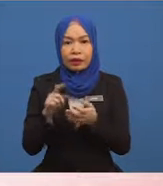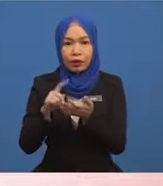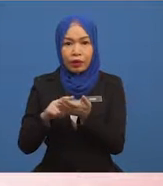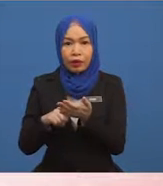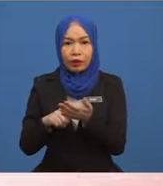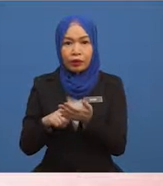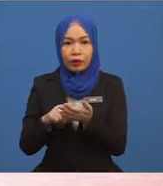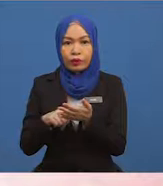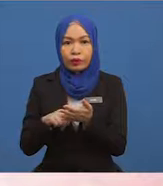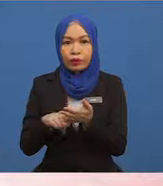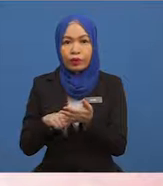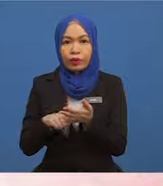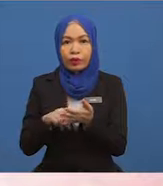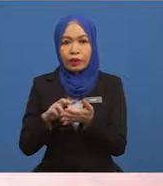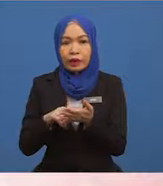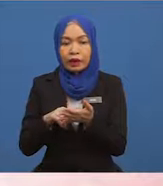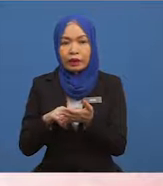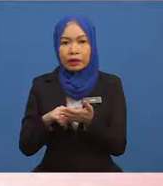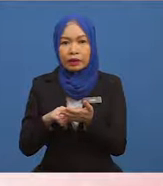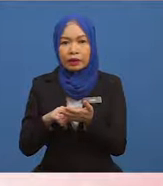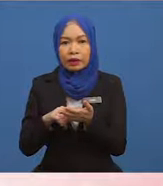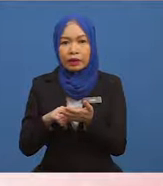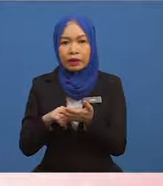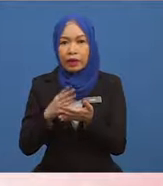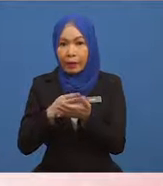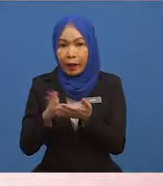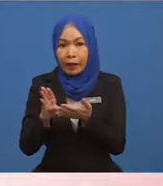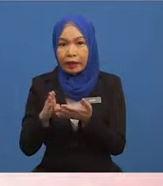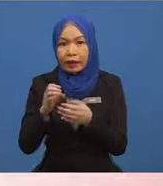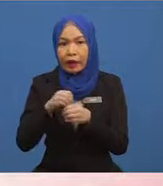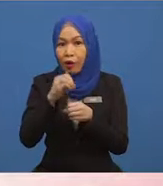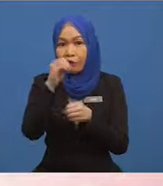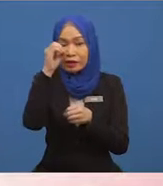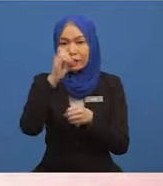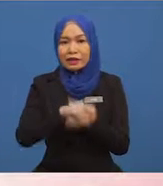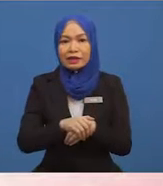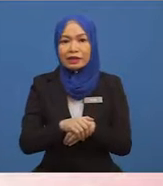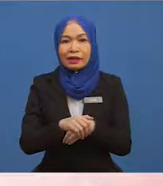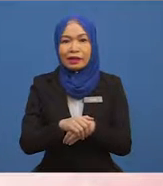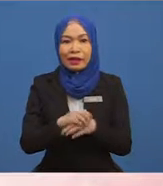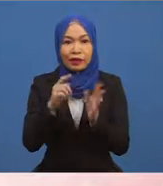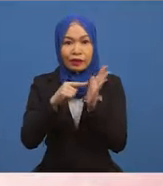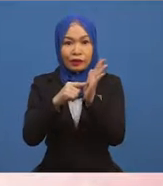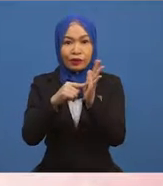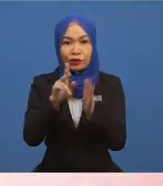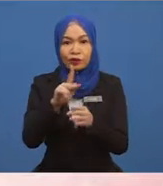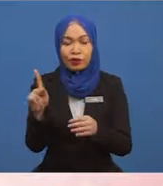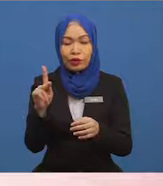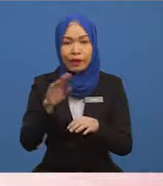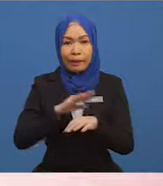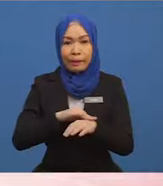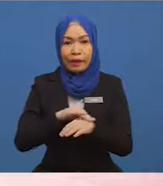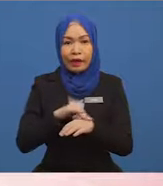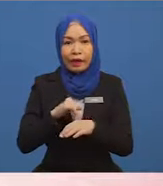Ini dipanggil sebagai fasa pemulihan dan ditunjukkan pada lorekan